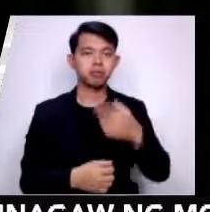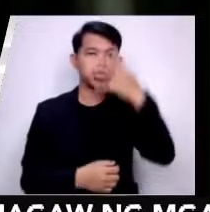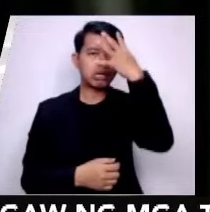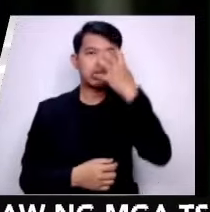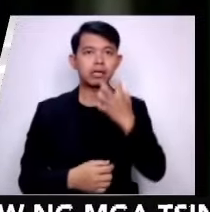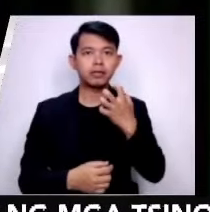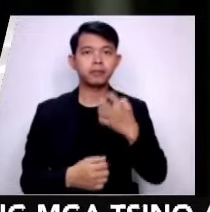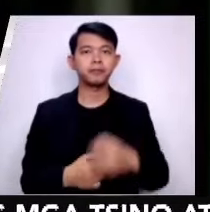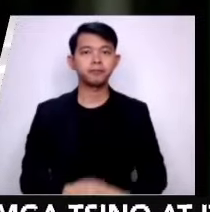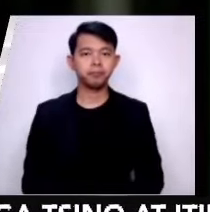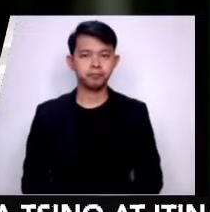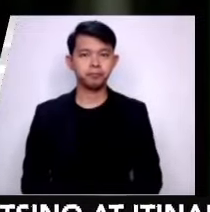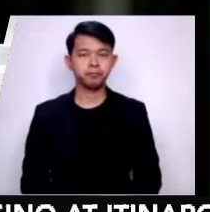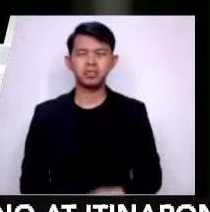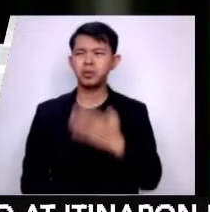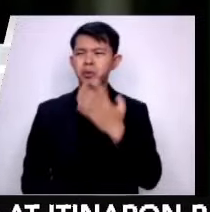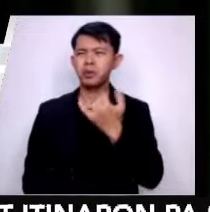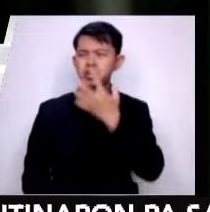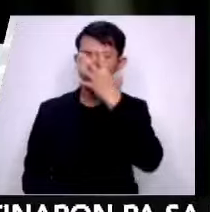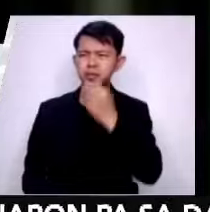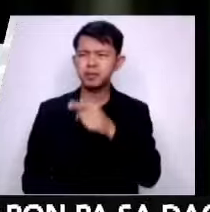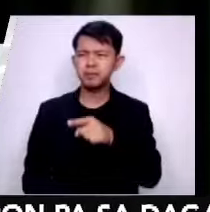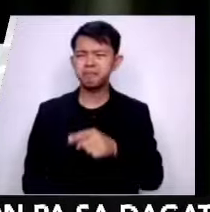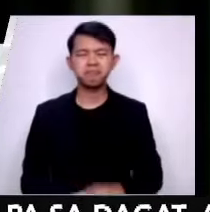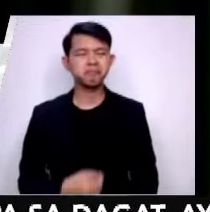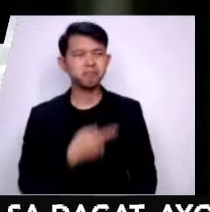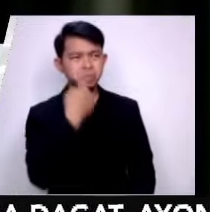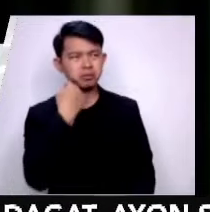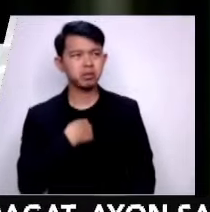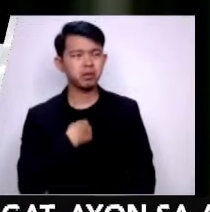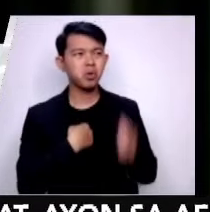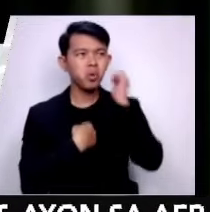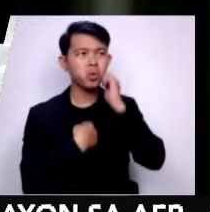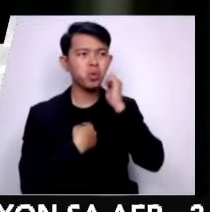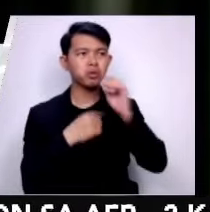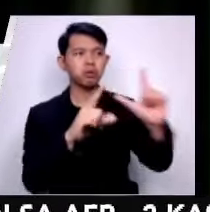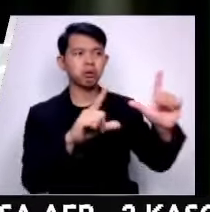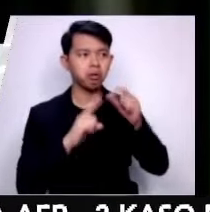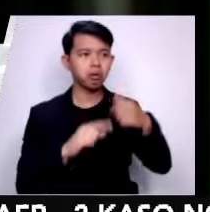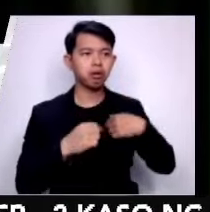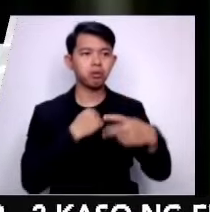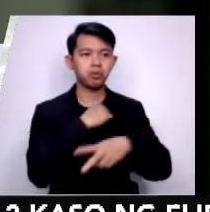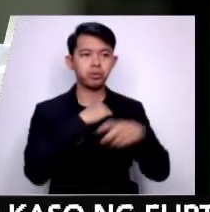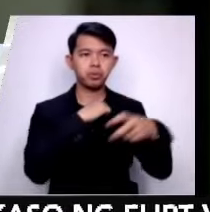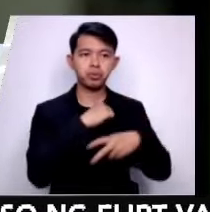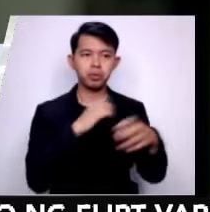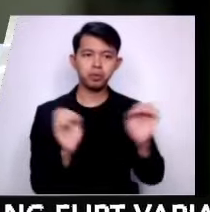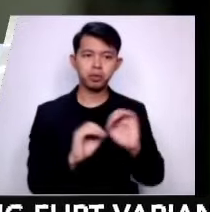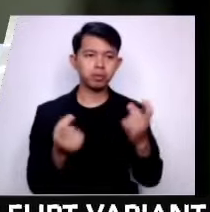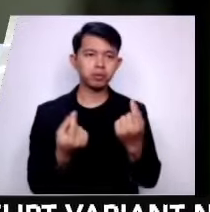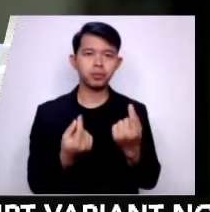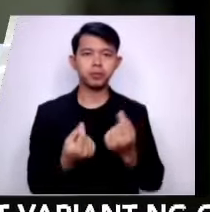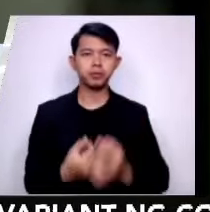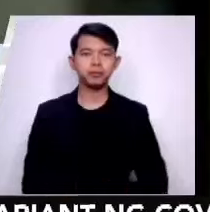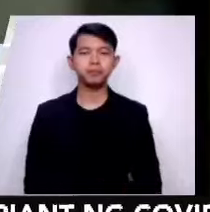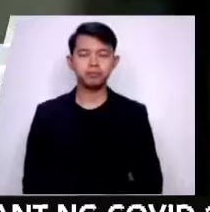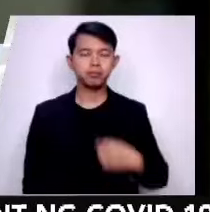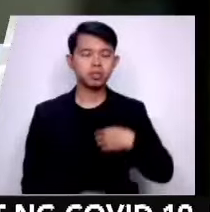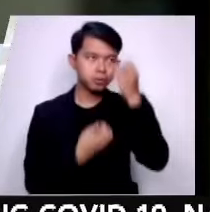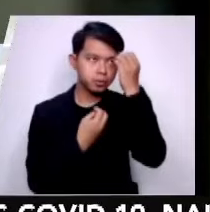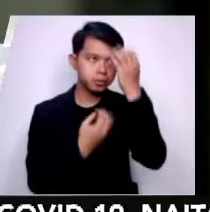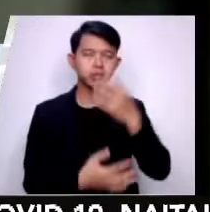e yung Lagi po akong napagbintangan ng magnanakaw kahit wala naman po akong ginagawa nagso-sorry po ako na